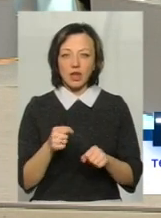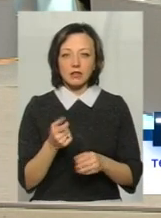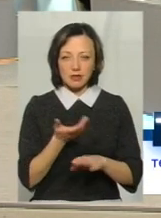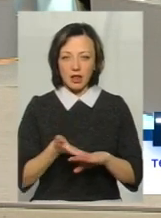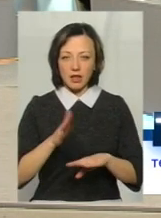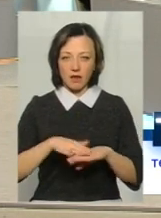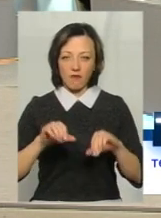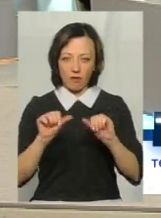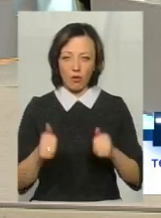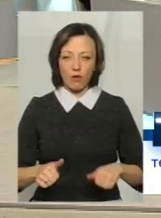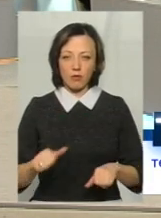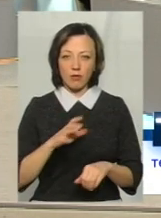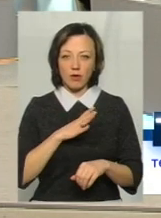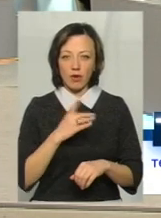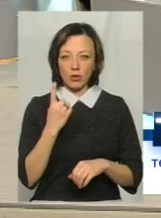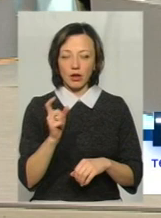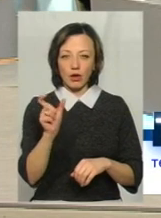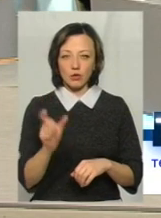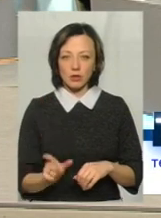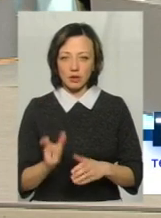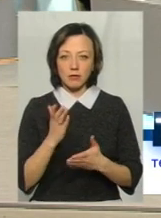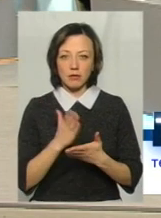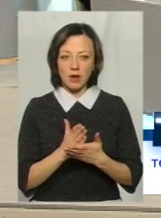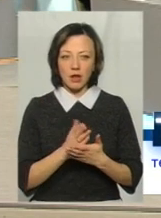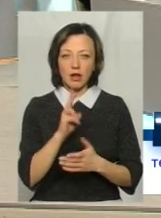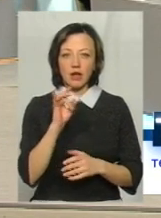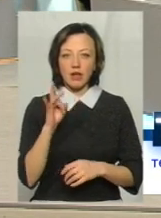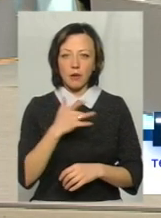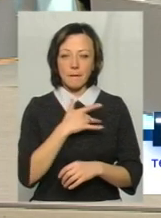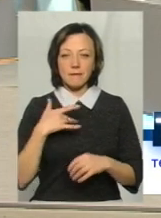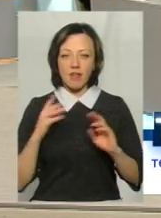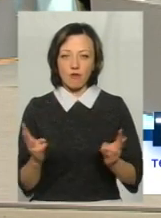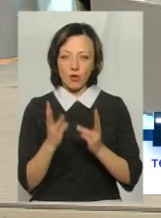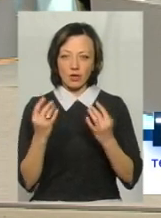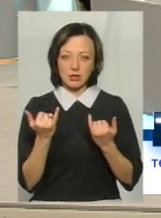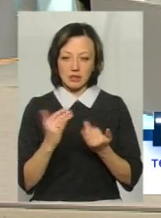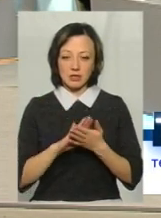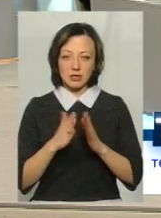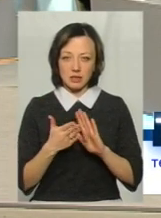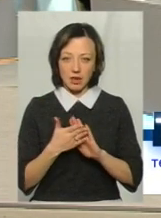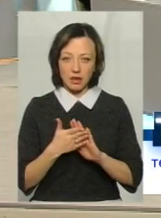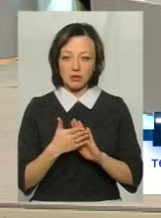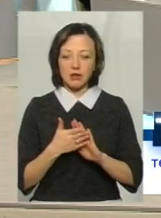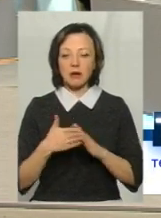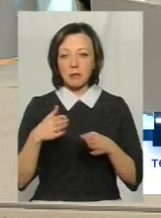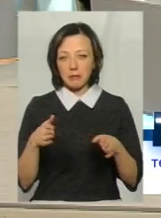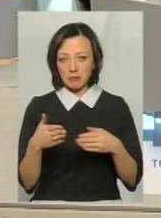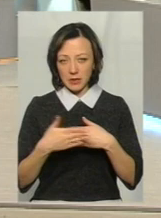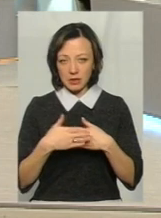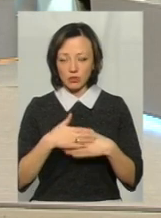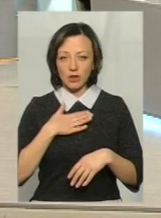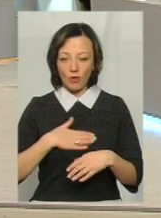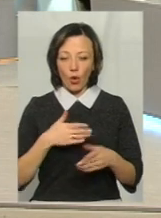складні форми. Одна людина мала кольову пневмонію. На теперішній час стан вже близький до задовільного, вони готуються на